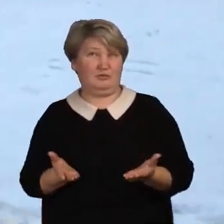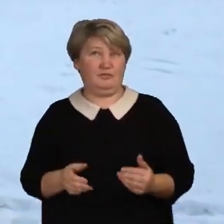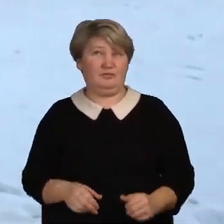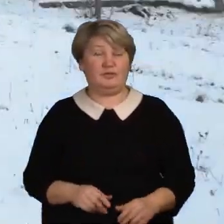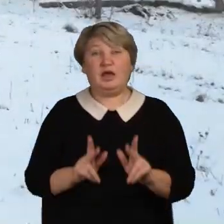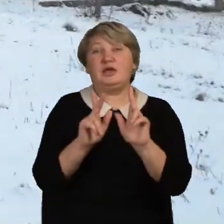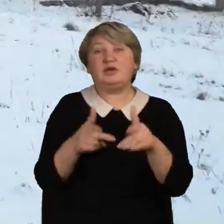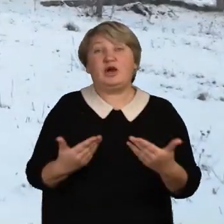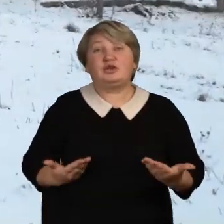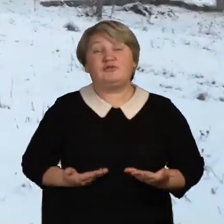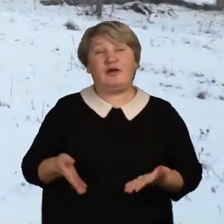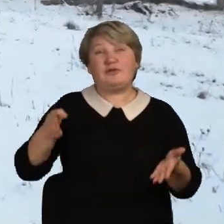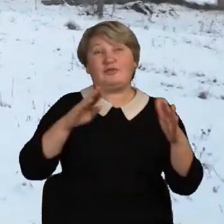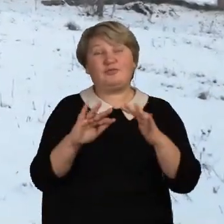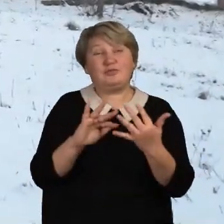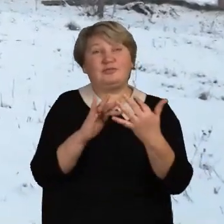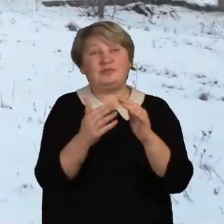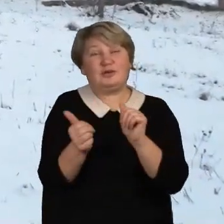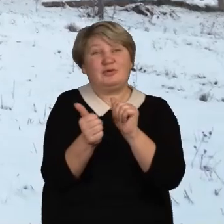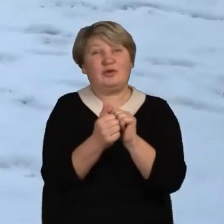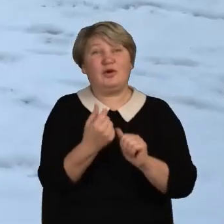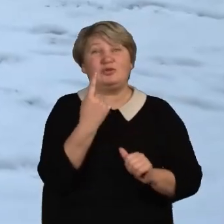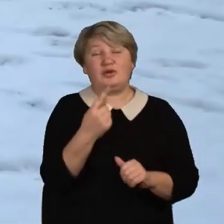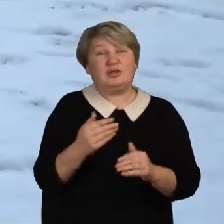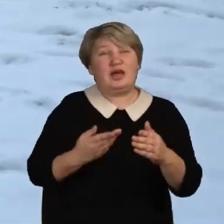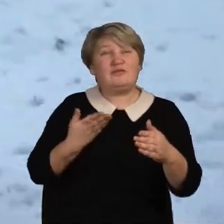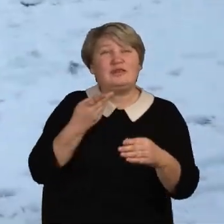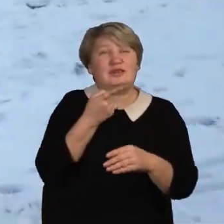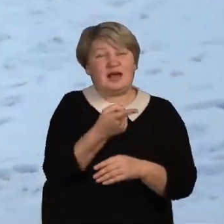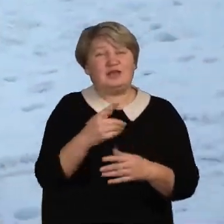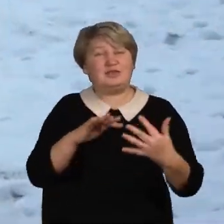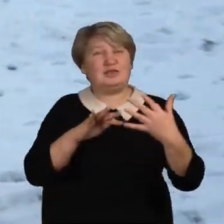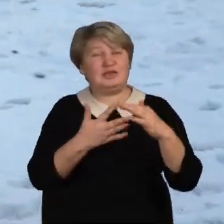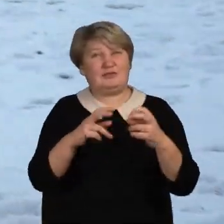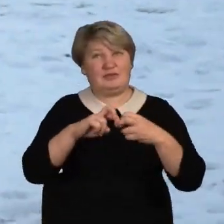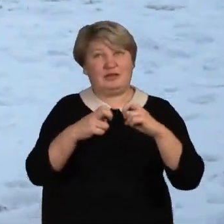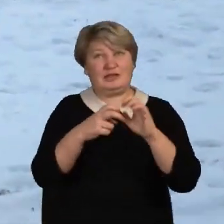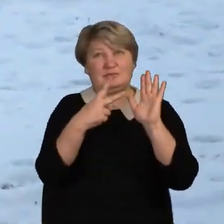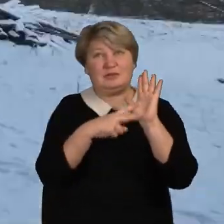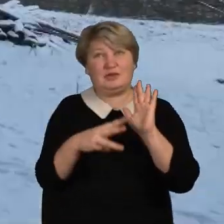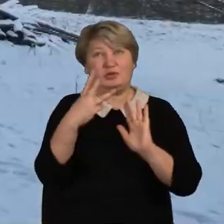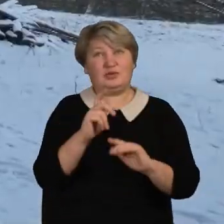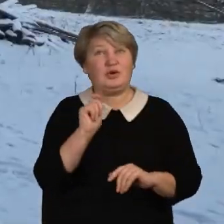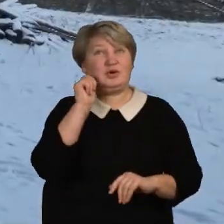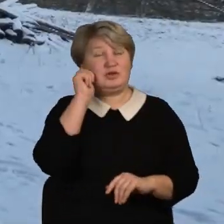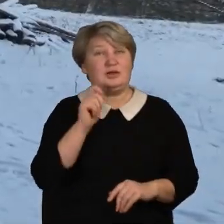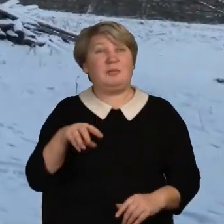Як живе у гірському присілку неподалік від одного з найвіддаленіших сіл Івано-Франківщини 73-річна Марія